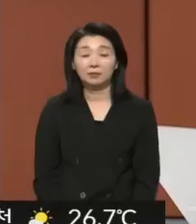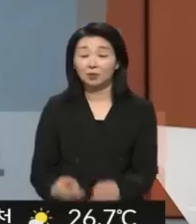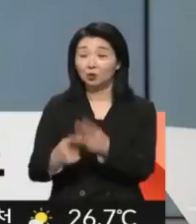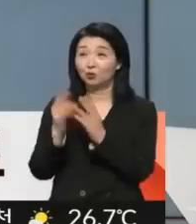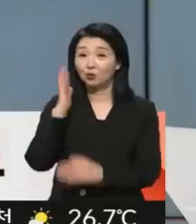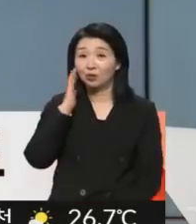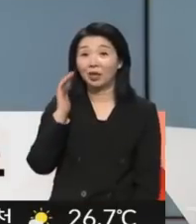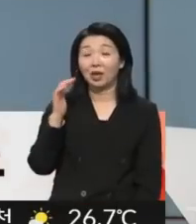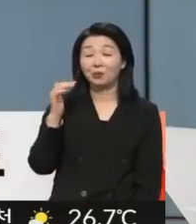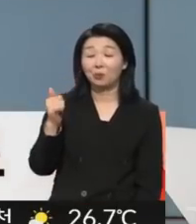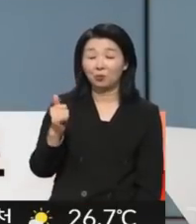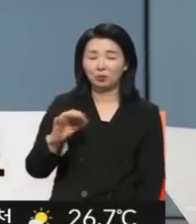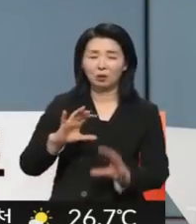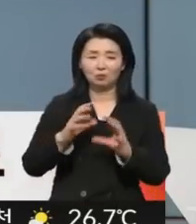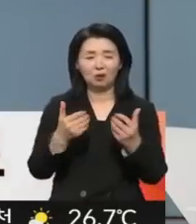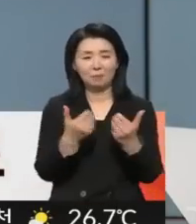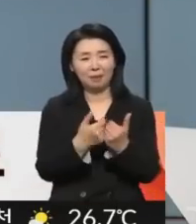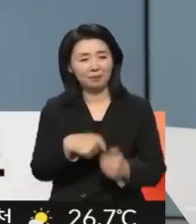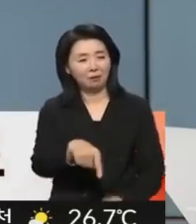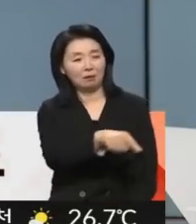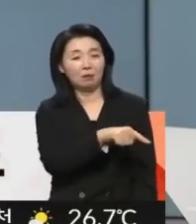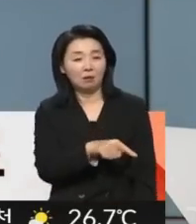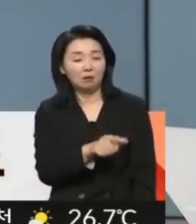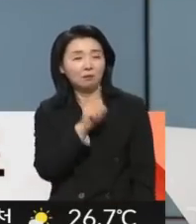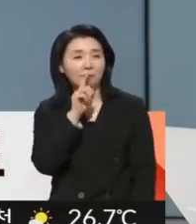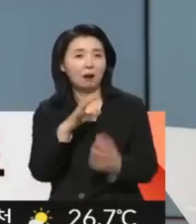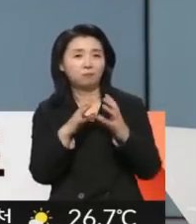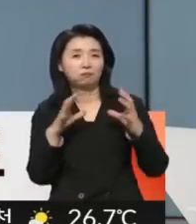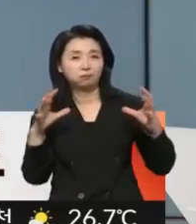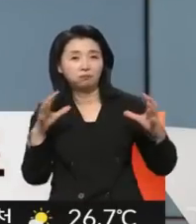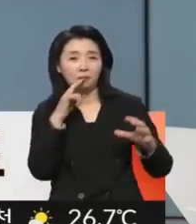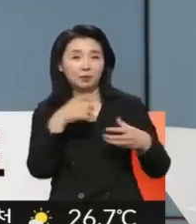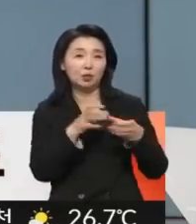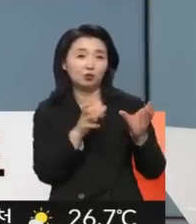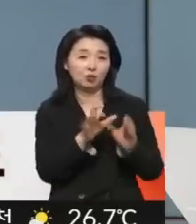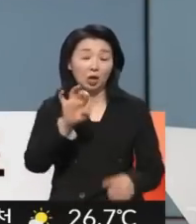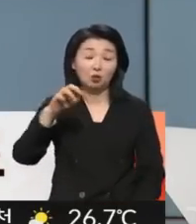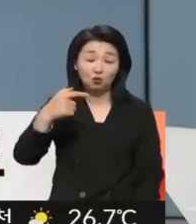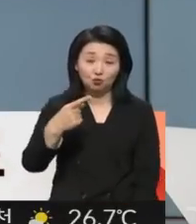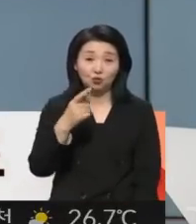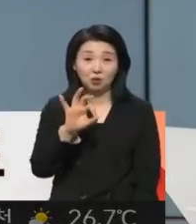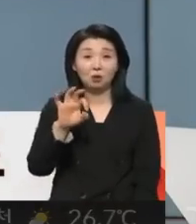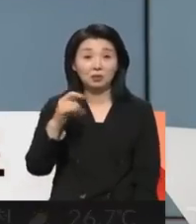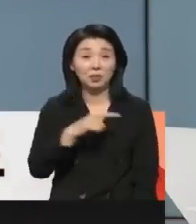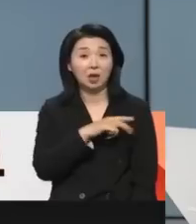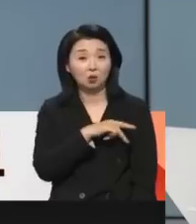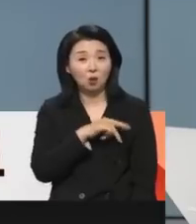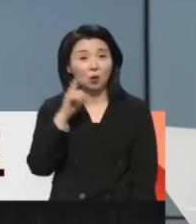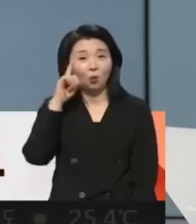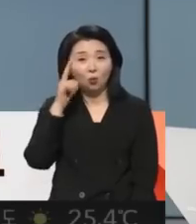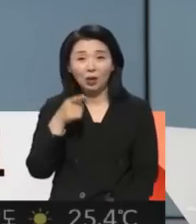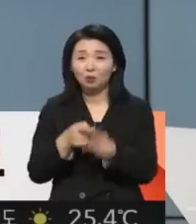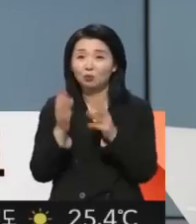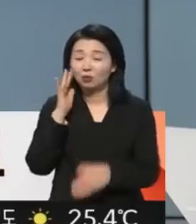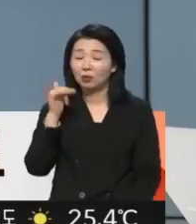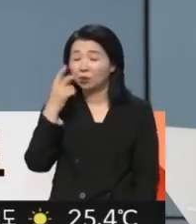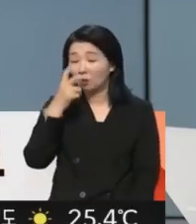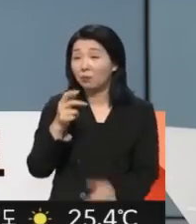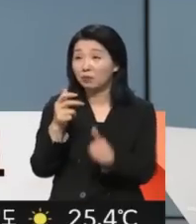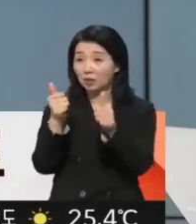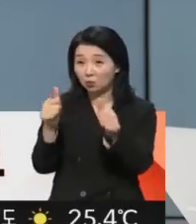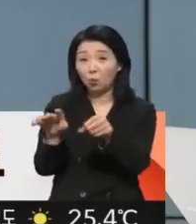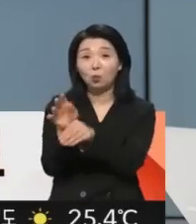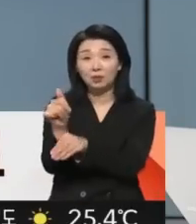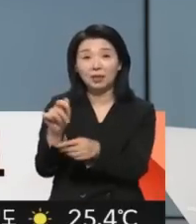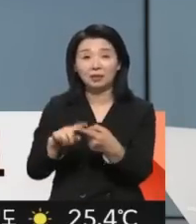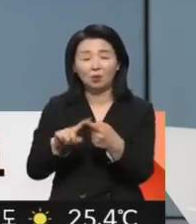윤석열 대통령의 반국가 세력 발언에 대한 후폭풍이 이어지고 있습니다. 민주당 윤영찬 의원은 오히려 윤 대통령이 검찰총장으로서